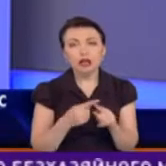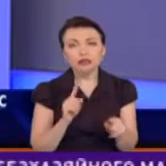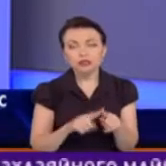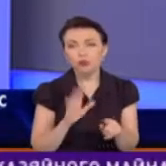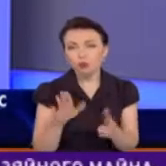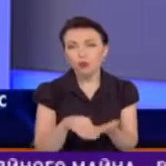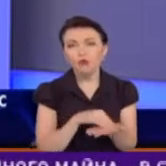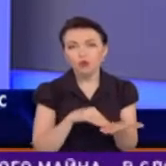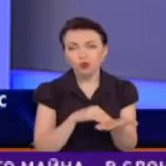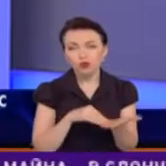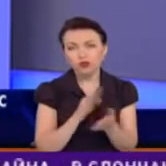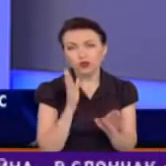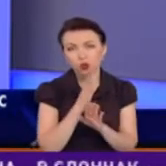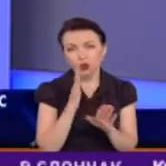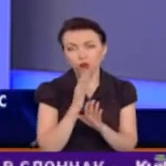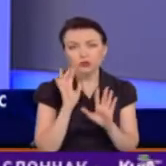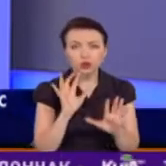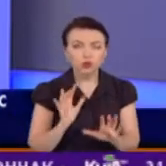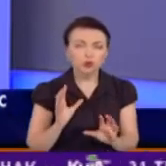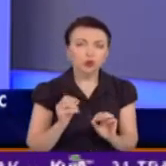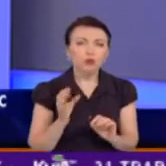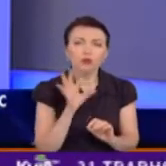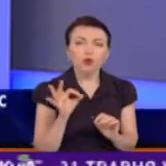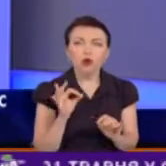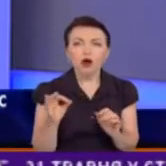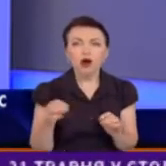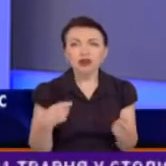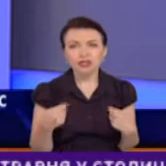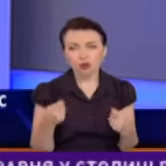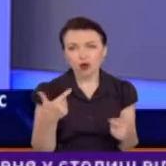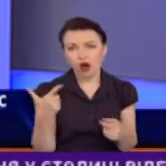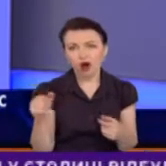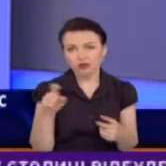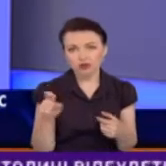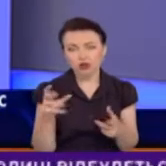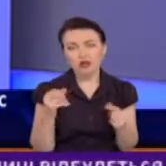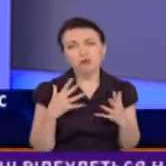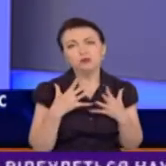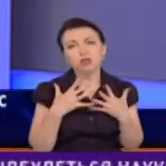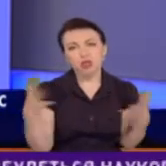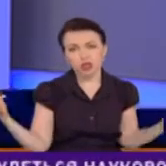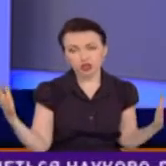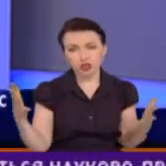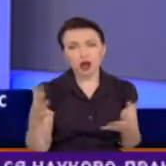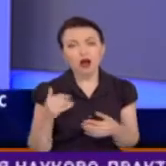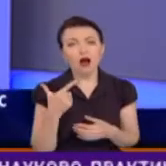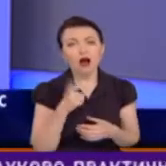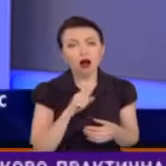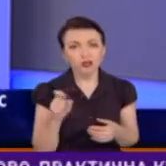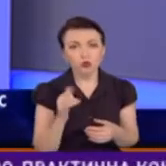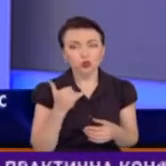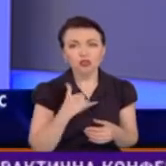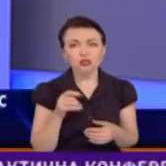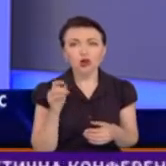буде повторювати долю закону про ринок газу, але в більшому масштабі. Тому що, якщо газом в нас користується